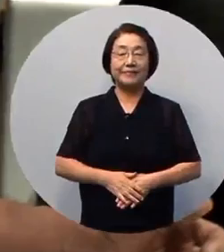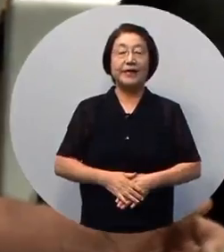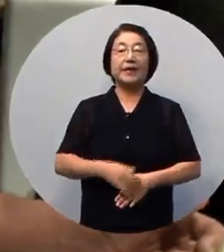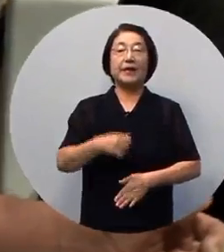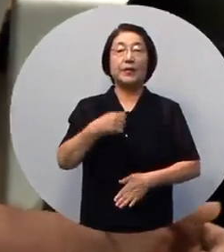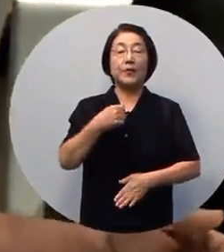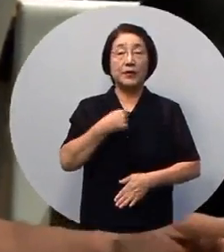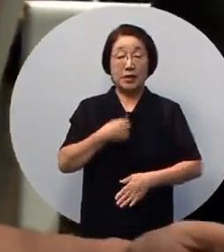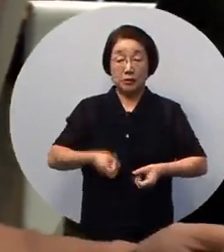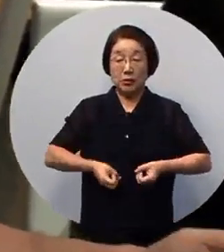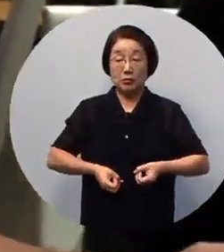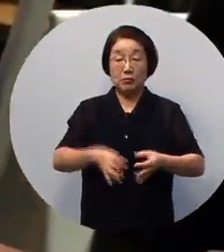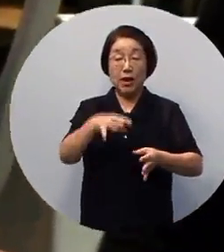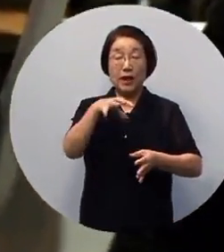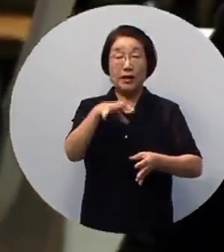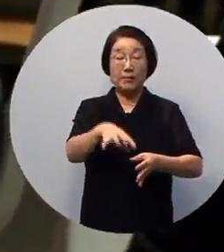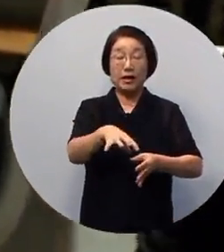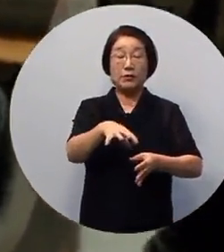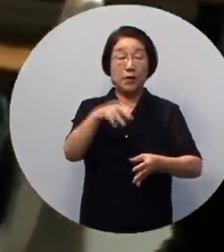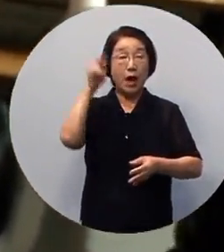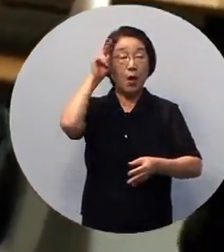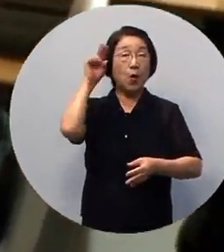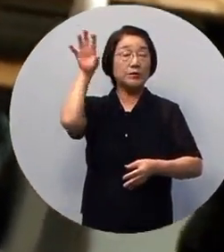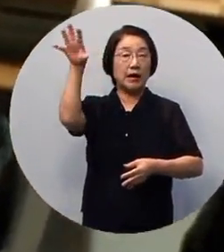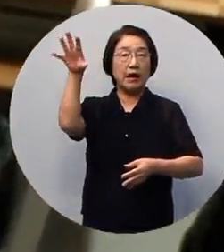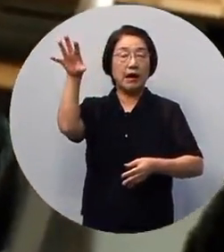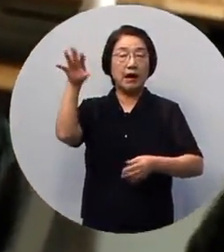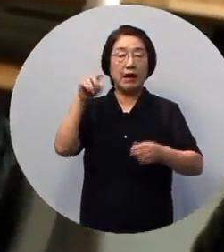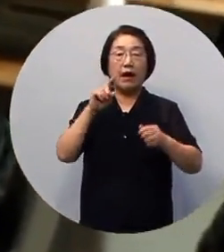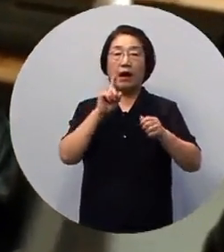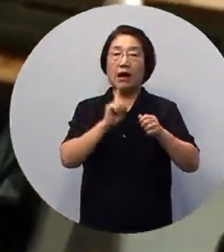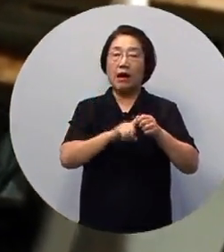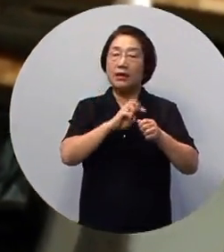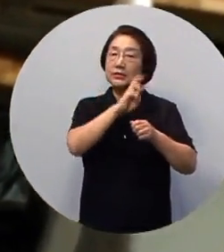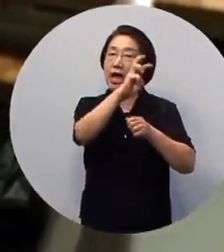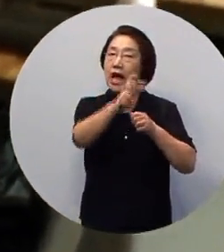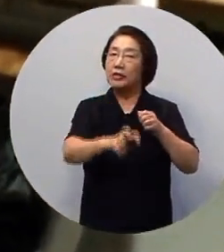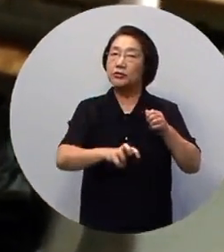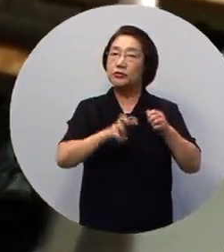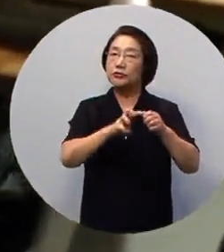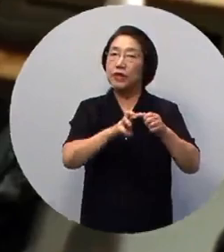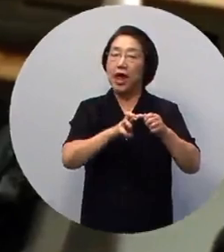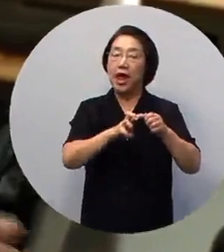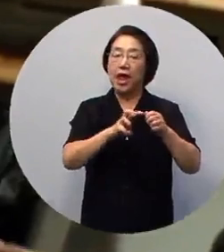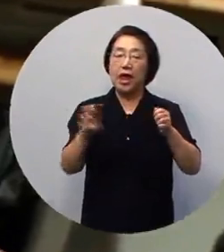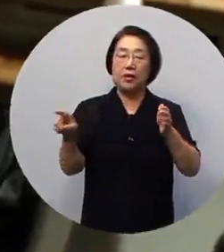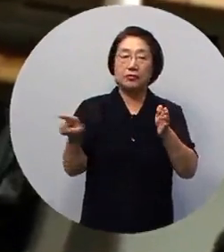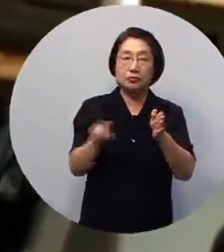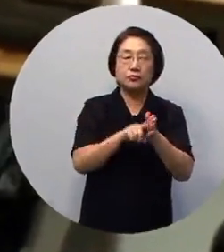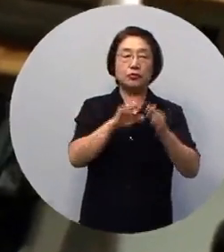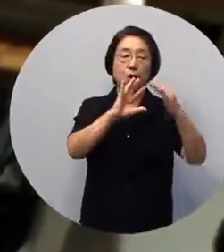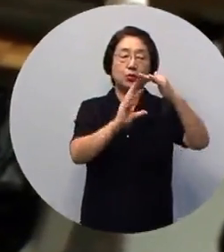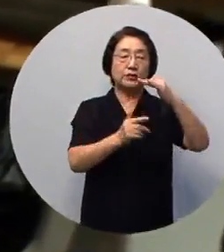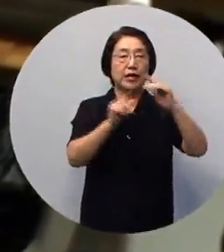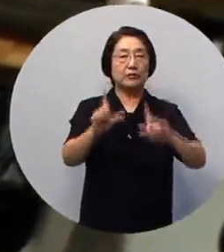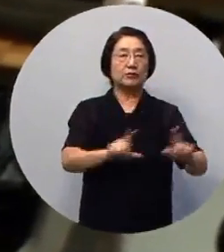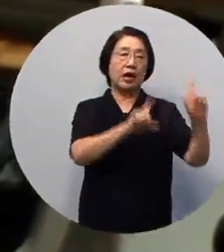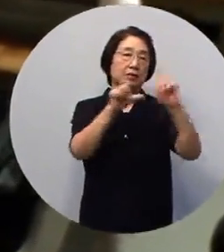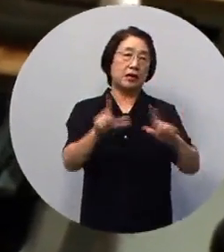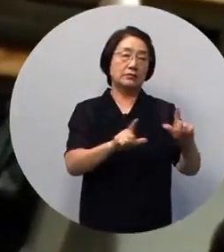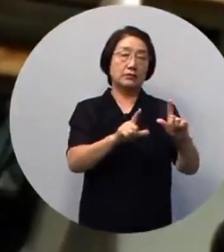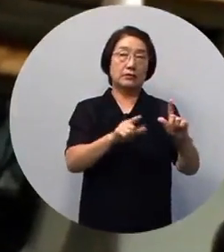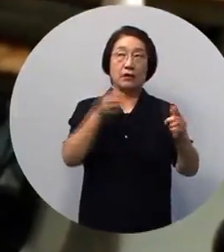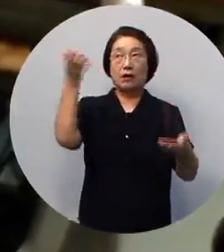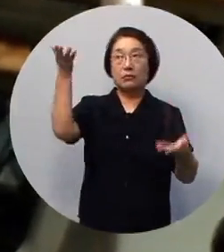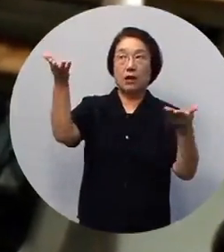元は生まれ大阪なんですけども、はい、もう30年藤沢に大阪よりもこっちの暮らしの方が